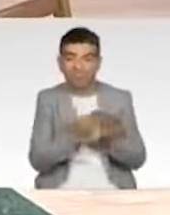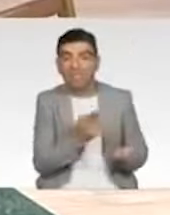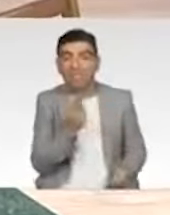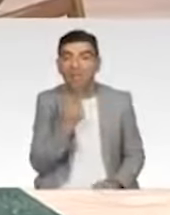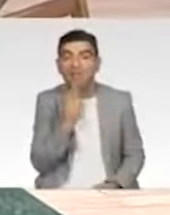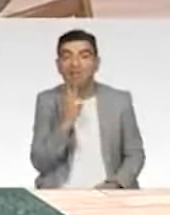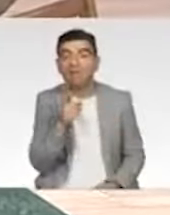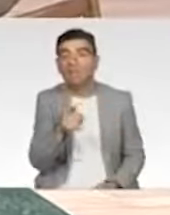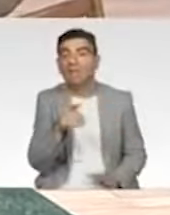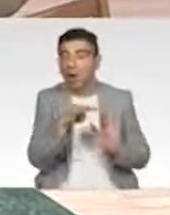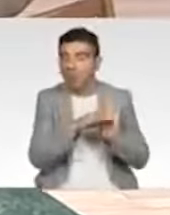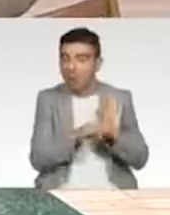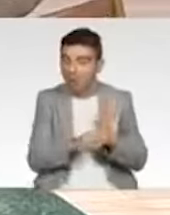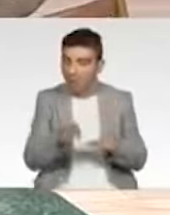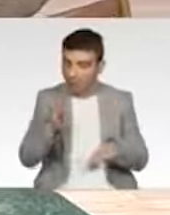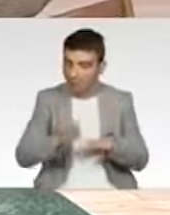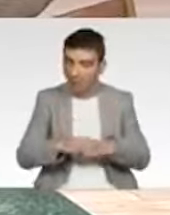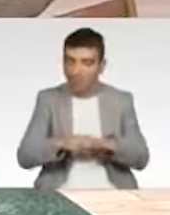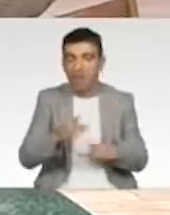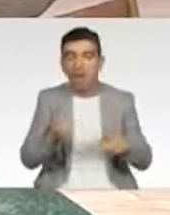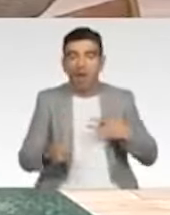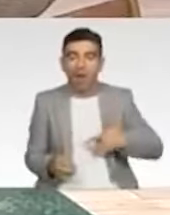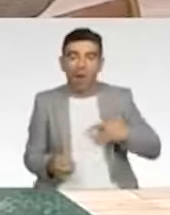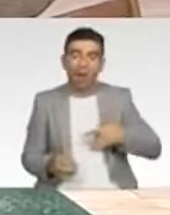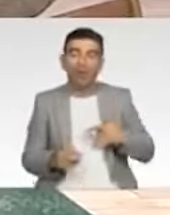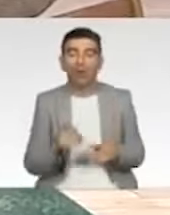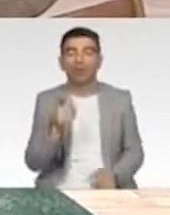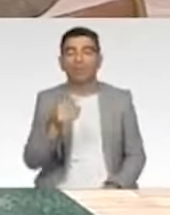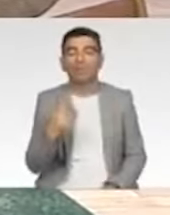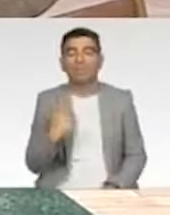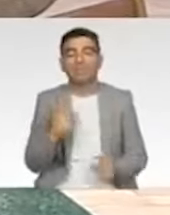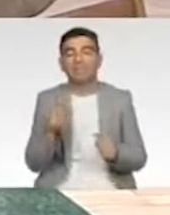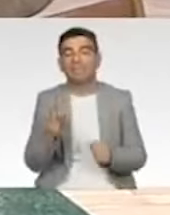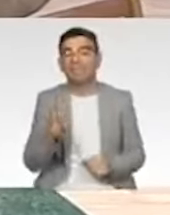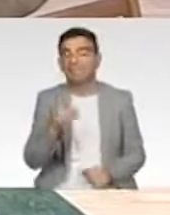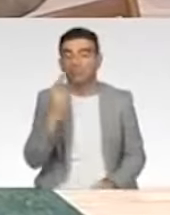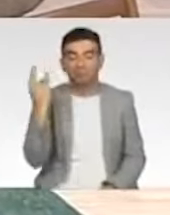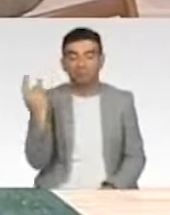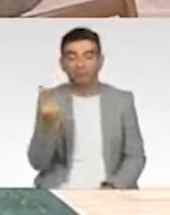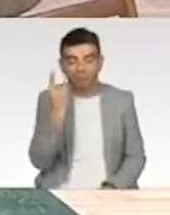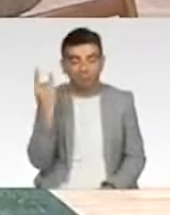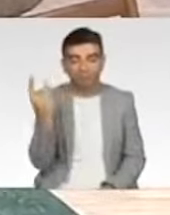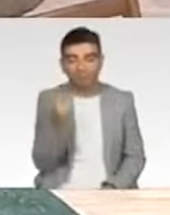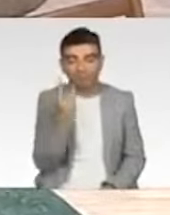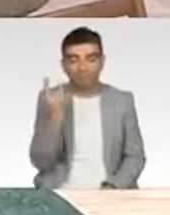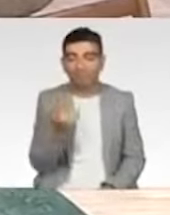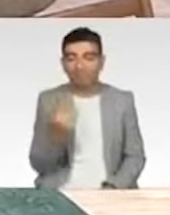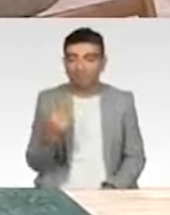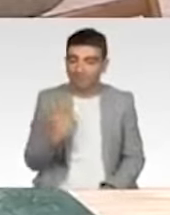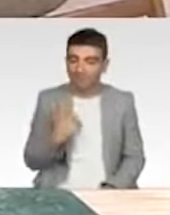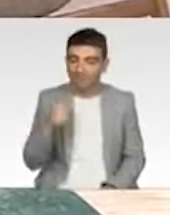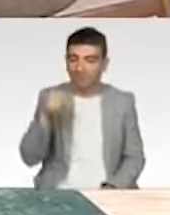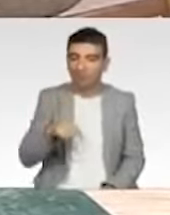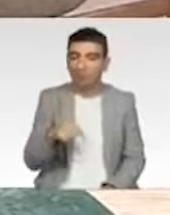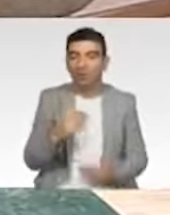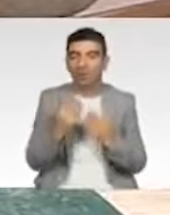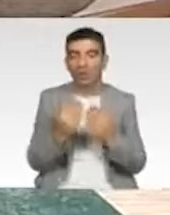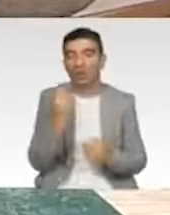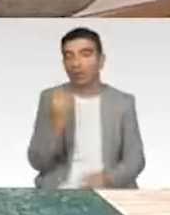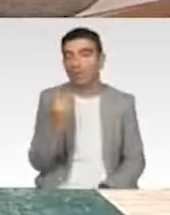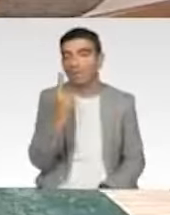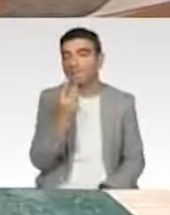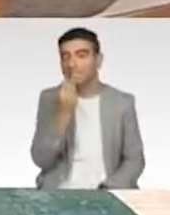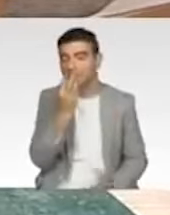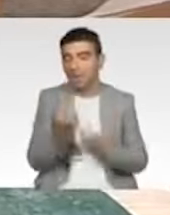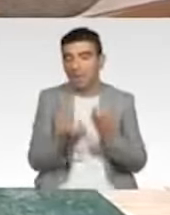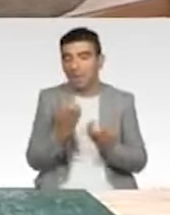eden program sunduğu Anadolu'yu o da bizim gibi böyle karış karış dolaştı. Bize de bugün inşallah güzel bir yemek de